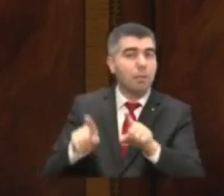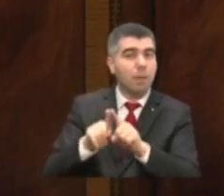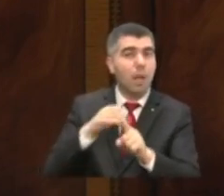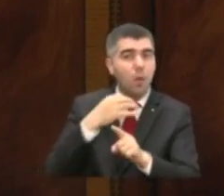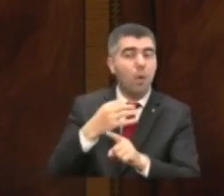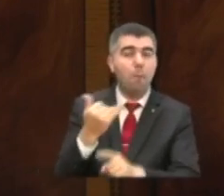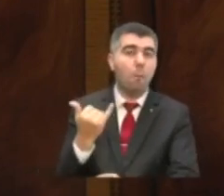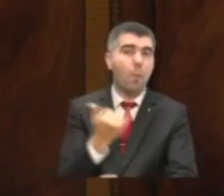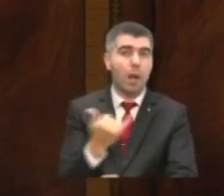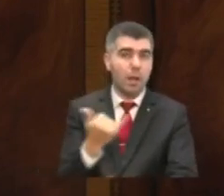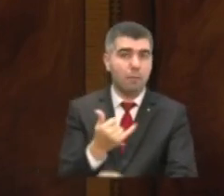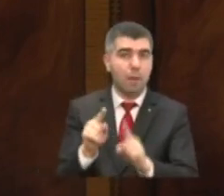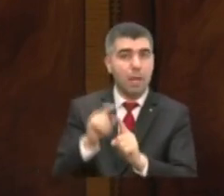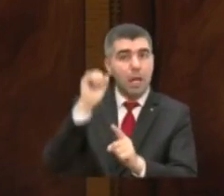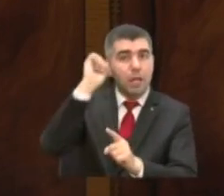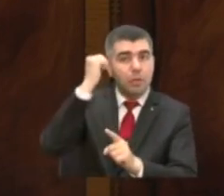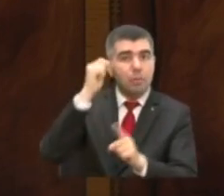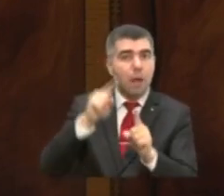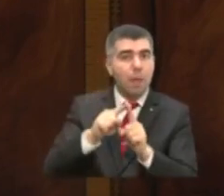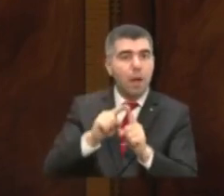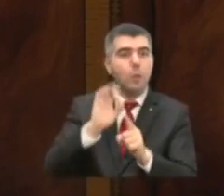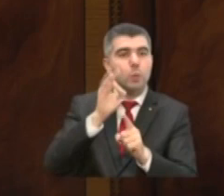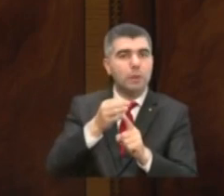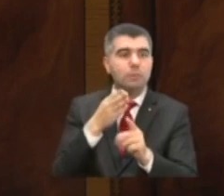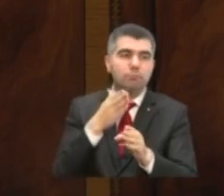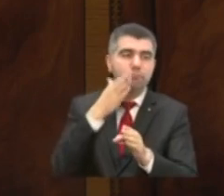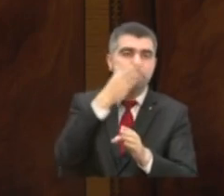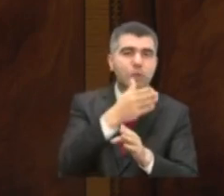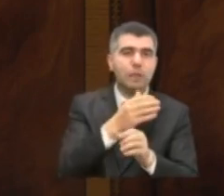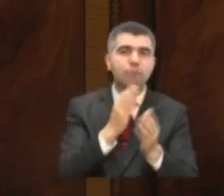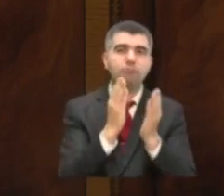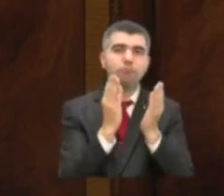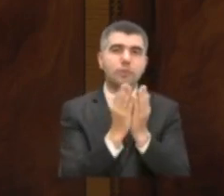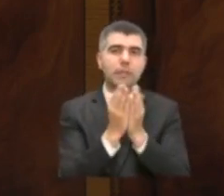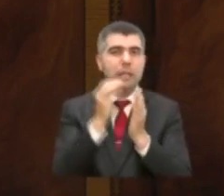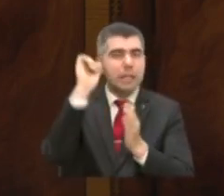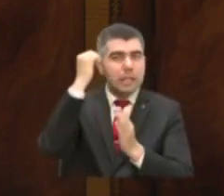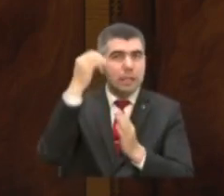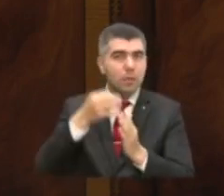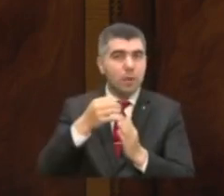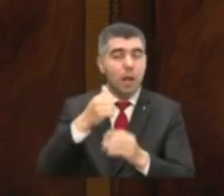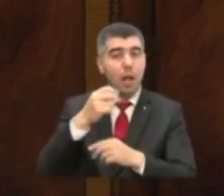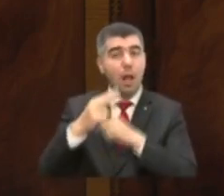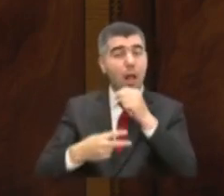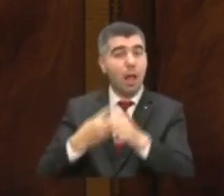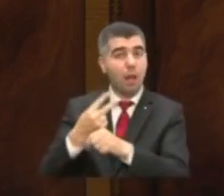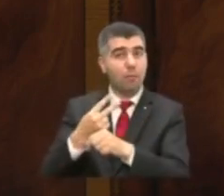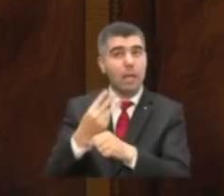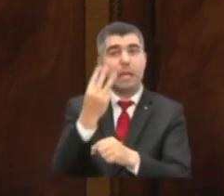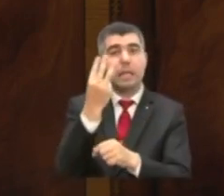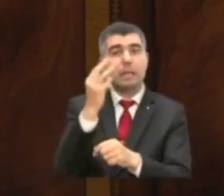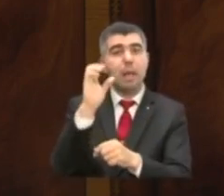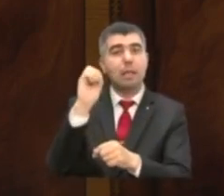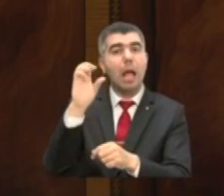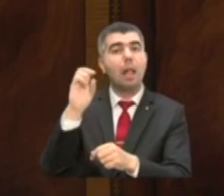استراتيجي باش تولي التكوين المهني جاذب أيضا. وهذا الشيء اللي وقع، راه التحقوا بالتكوين المهني في هذه السنتين 300 ألف